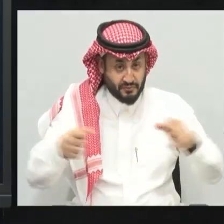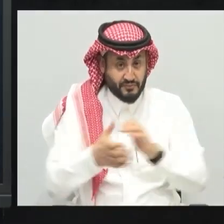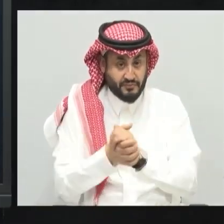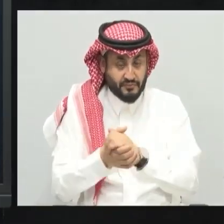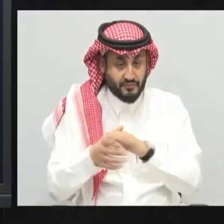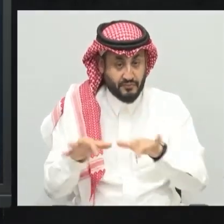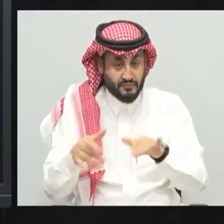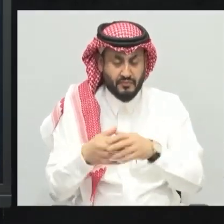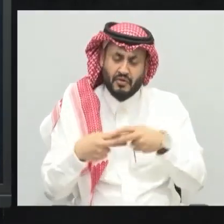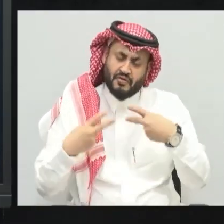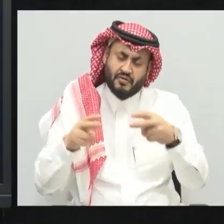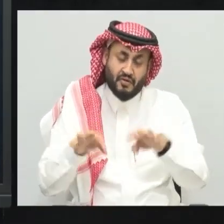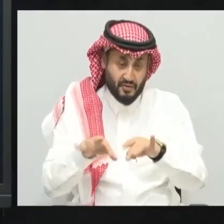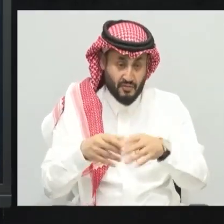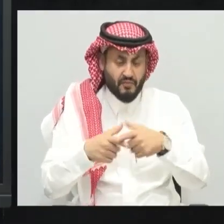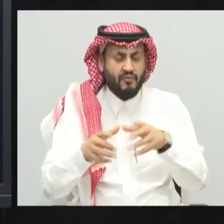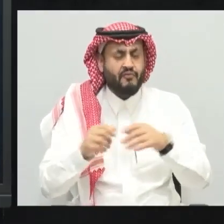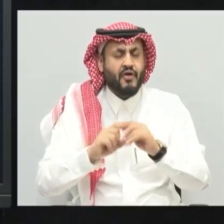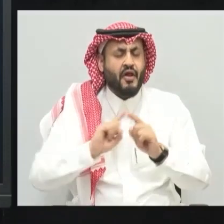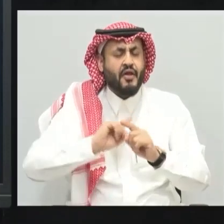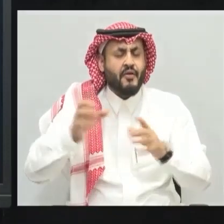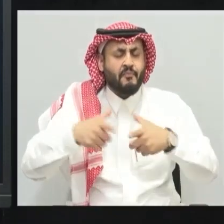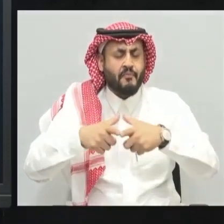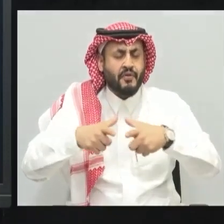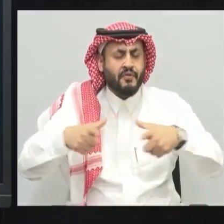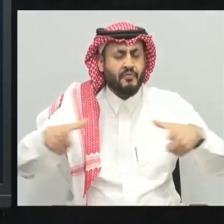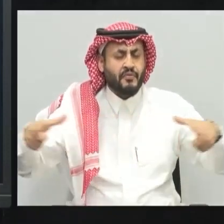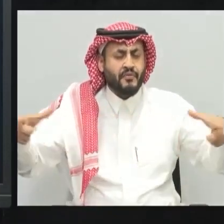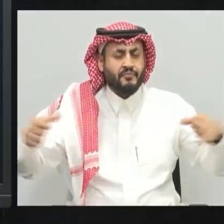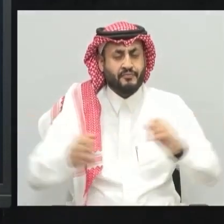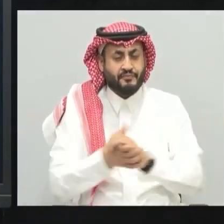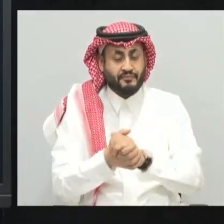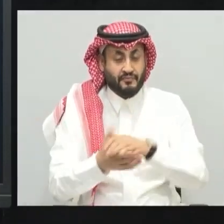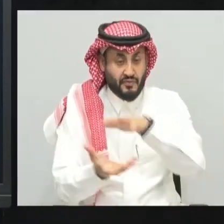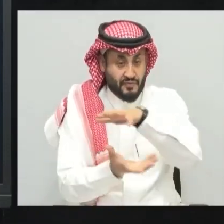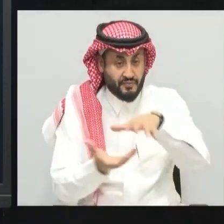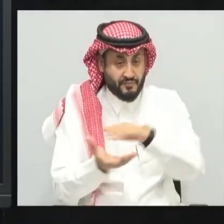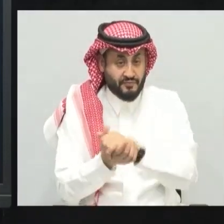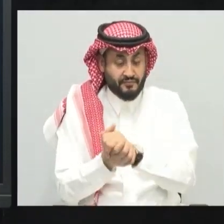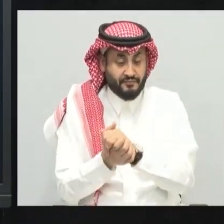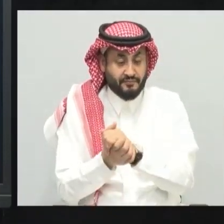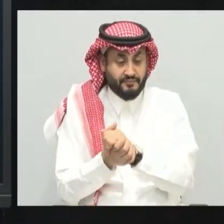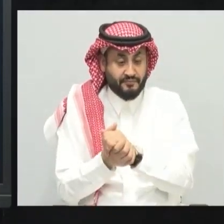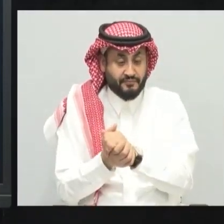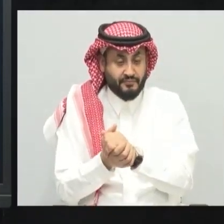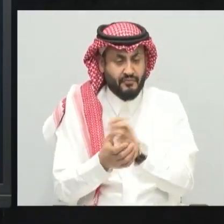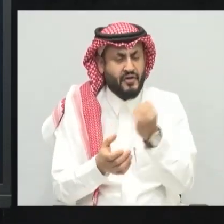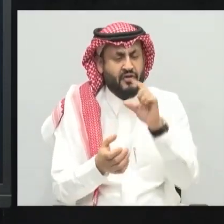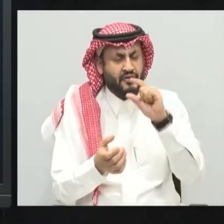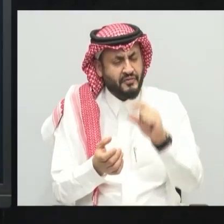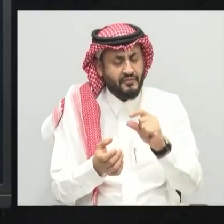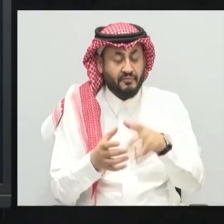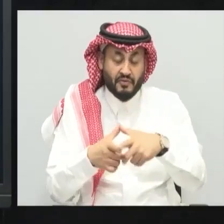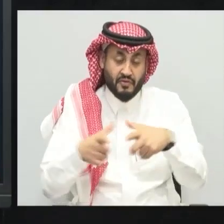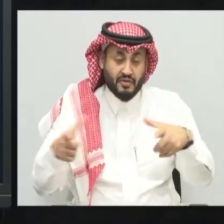التقنيه تستطيع ان تقطع وتتوسع بشكل كبير جغرافيا وان كان عدد الموارد البشريه لديك